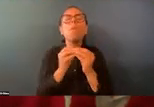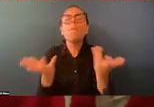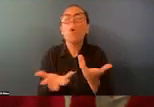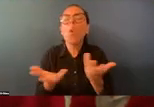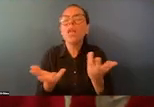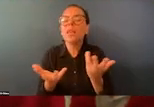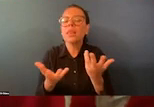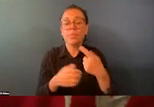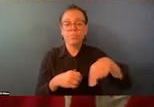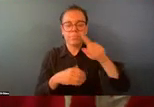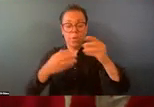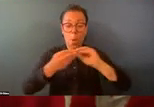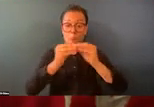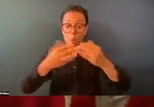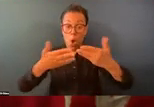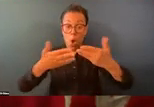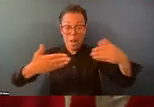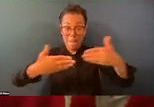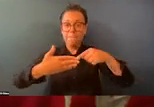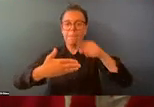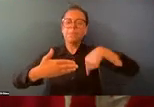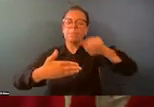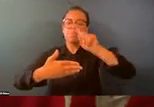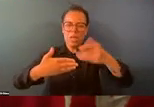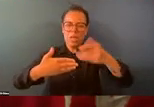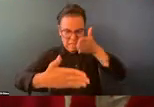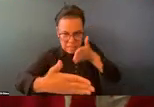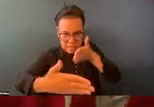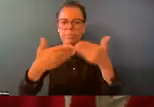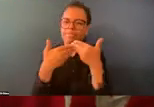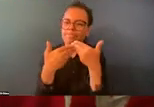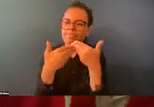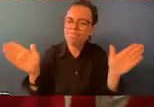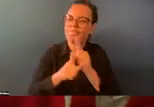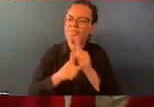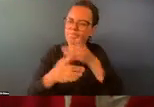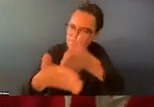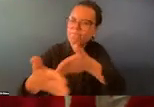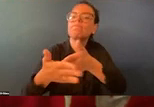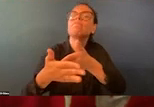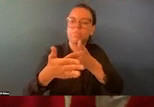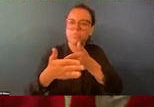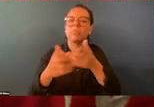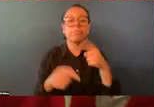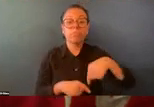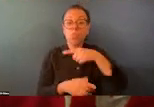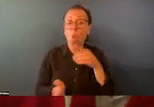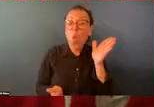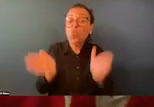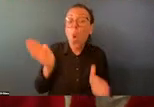есть, и стать на тот путь, на который мы